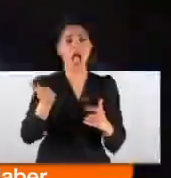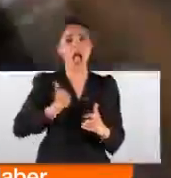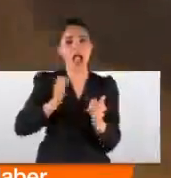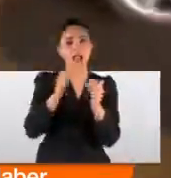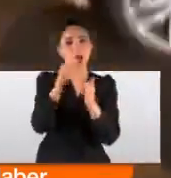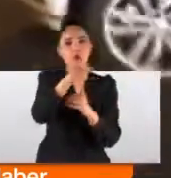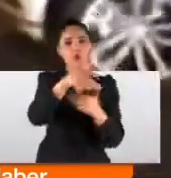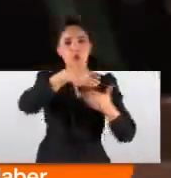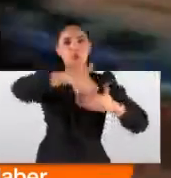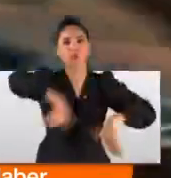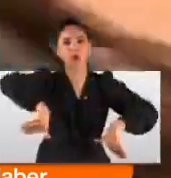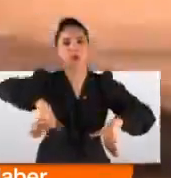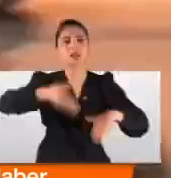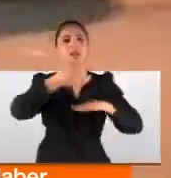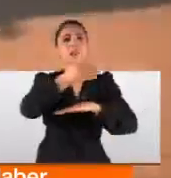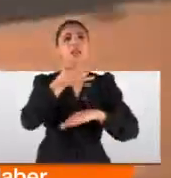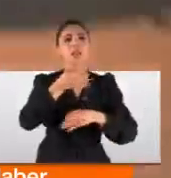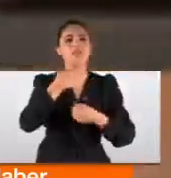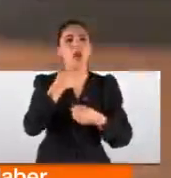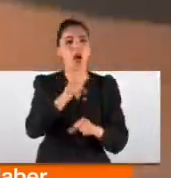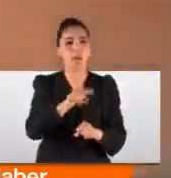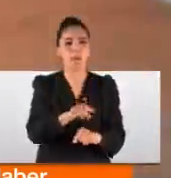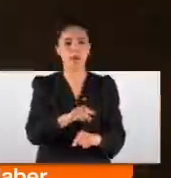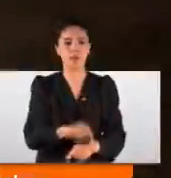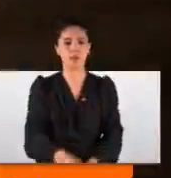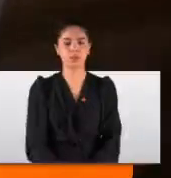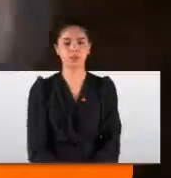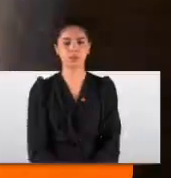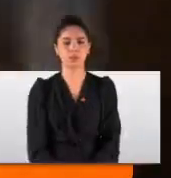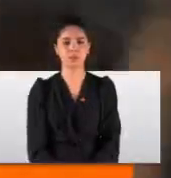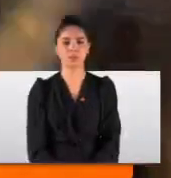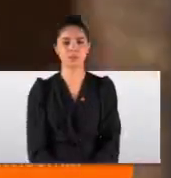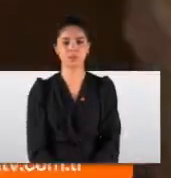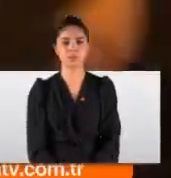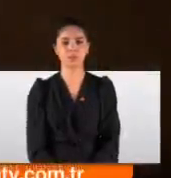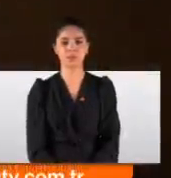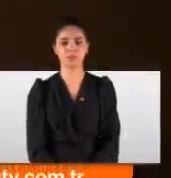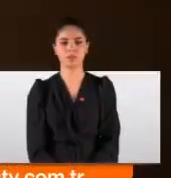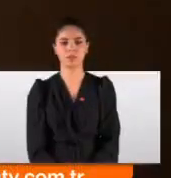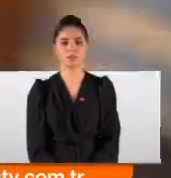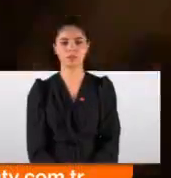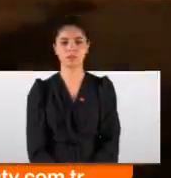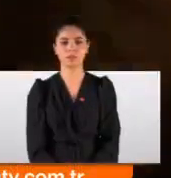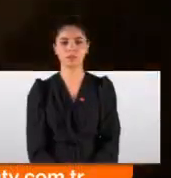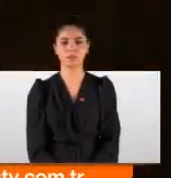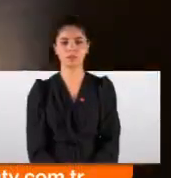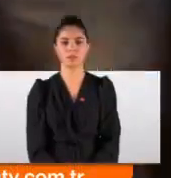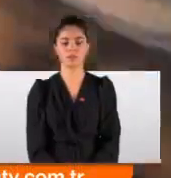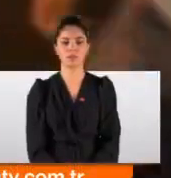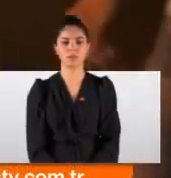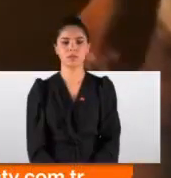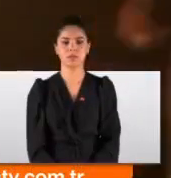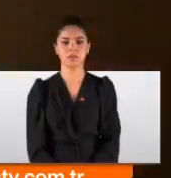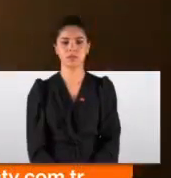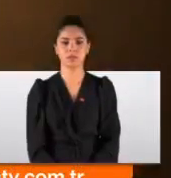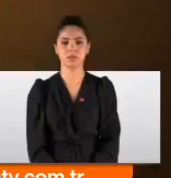tarafından geçişe kapatıldı. Herkes önleri! Beklem yapma! Abi kapat! Yani, niçin müdahale abi ediliyor? Bilmiyorum. Abi kapat, sıkı yönetim. Tamam. Kapat abi.